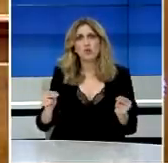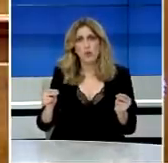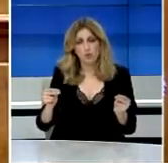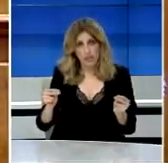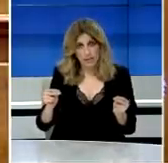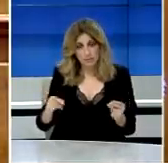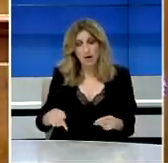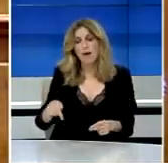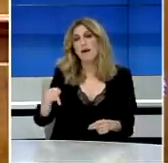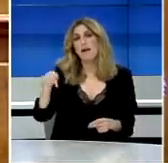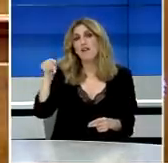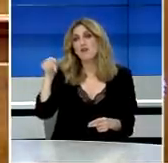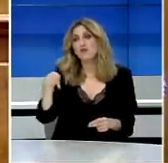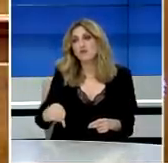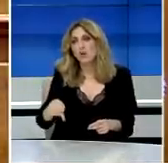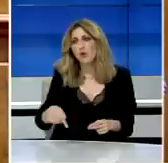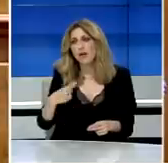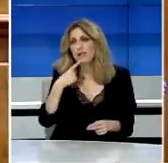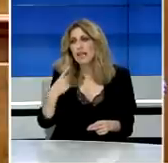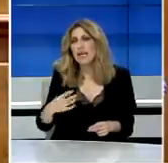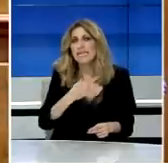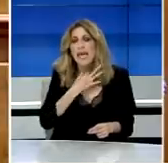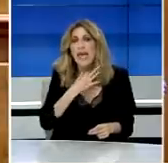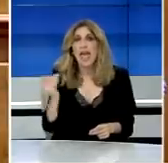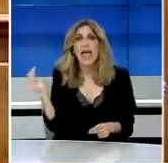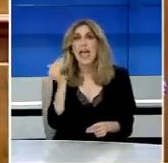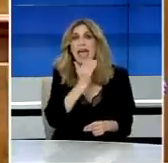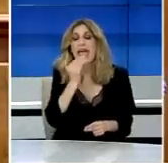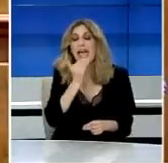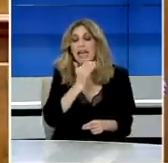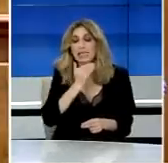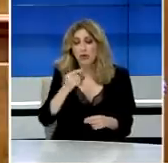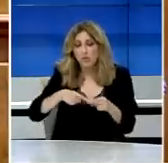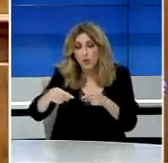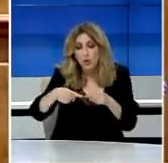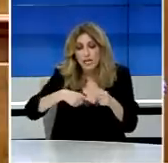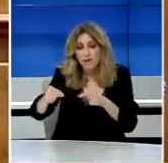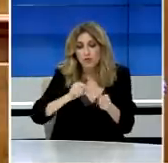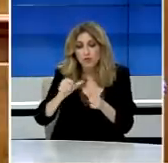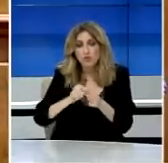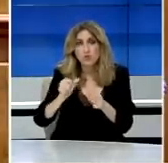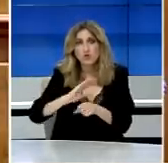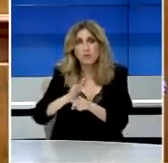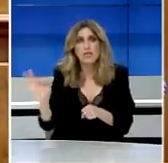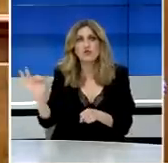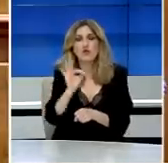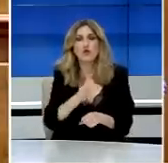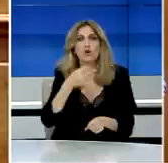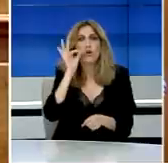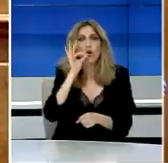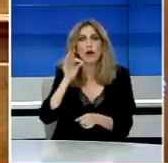να γίνει μόνιμο, το φέρνετε ως έκτακτο για τους επόμενους μήνες που διαρκεί η πανδημία, να πέσει δηλαδή ο καφές και όχι το